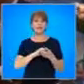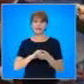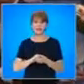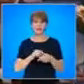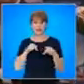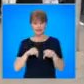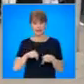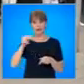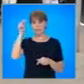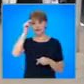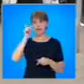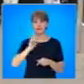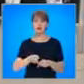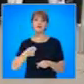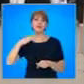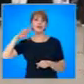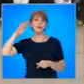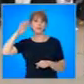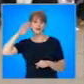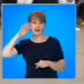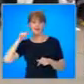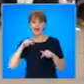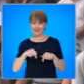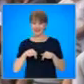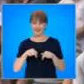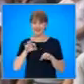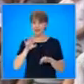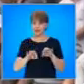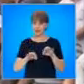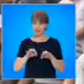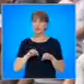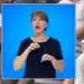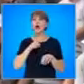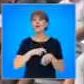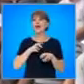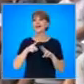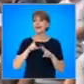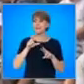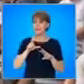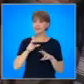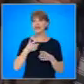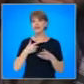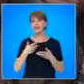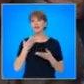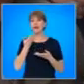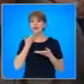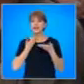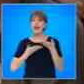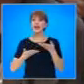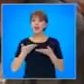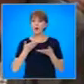България трябва да ги изпълнява като част от него. На тези избори от Движението за права и свободи ще разчитат на диалога.